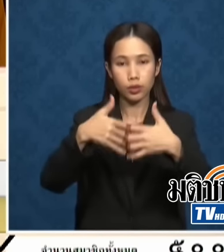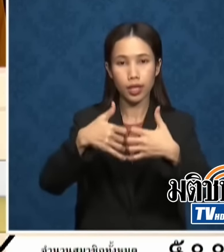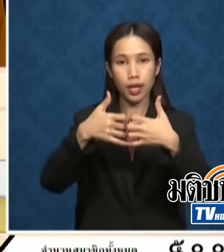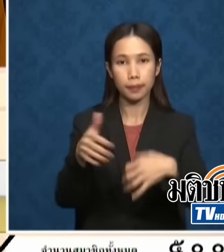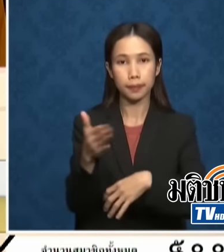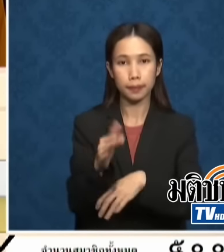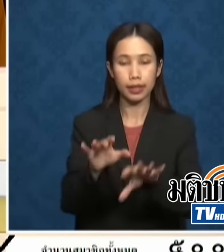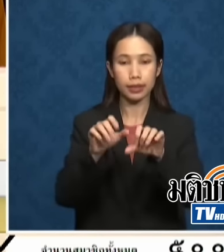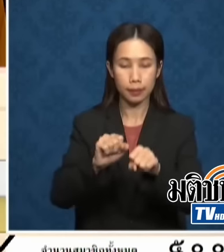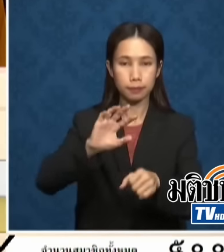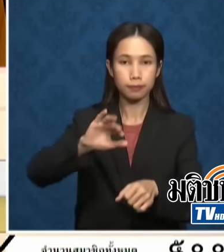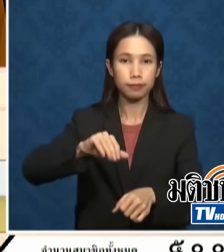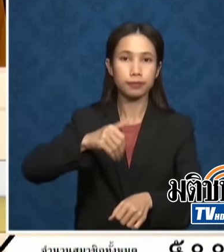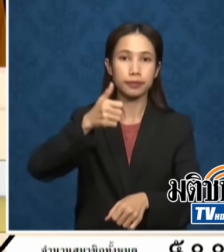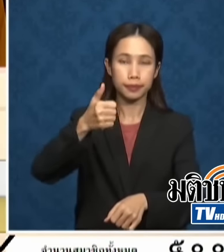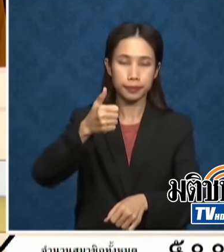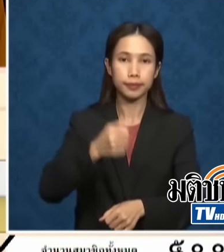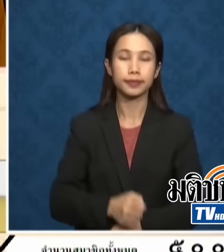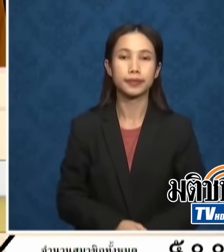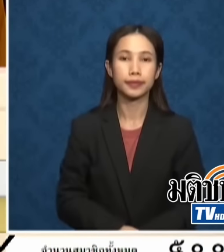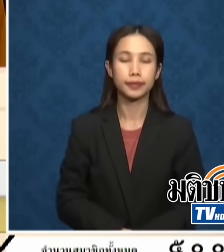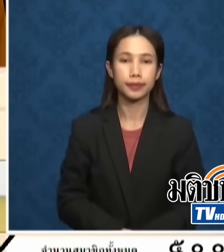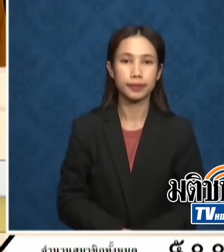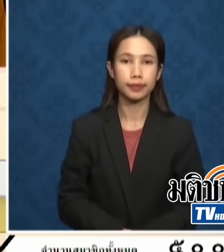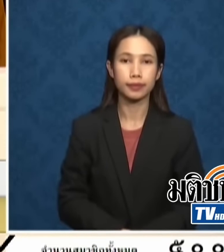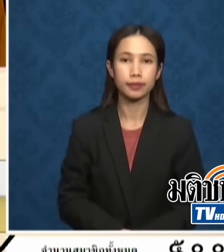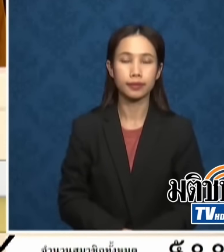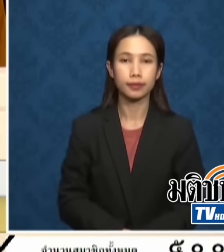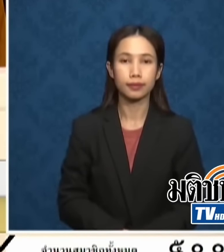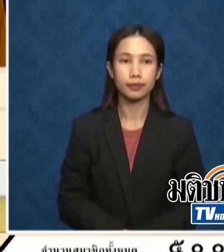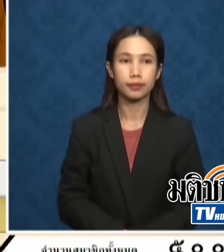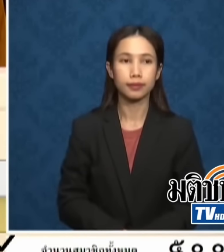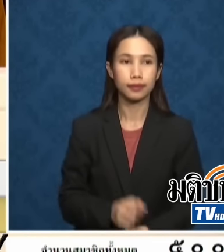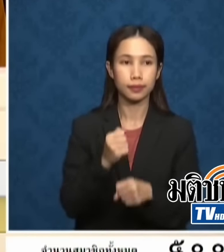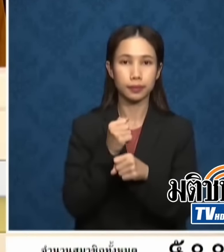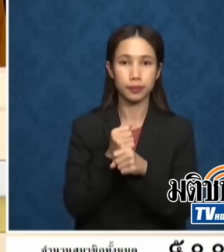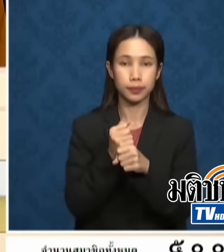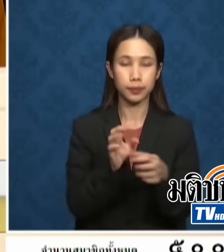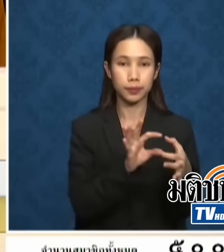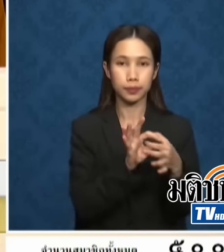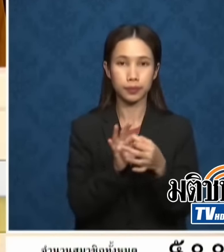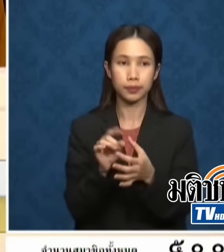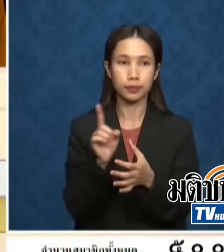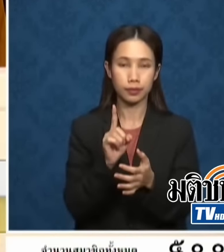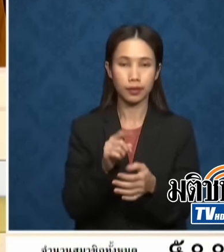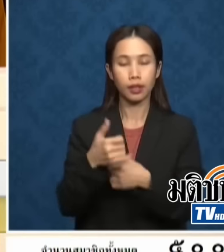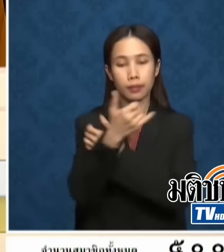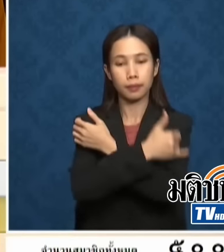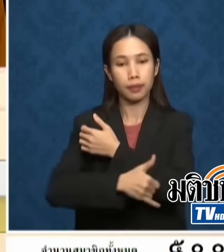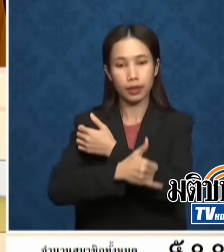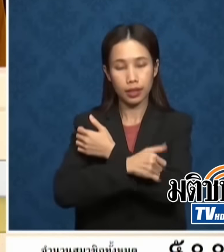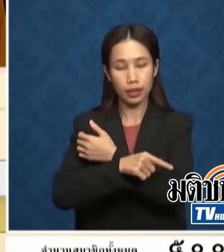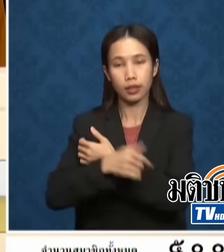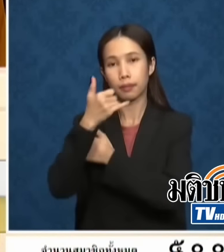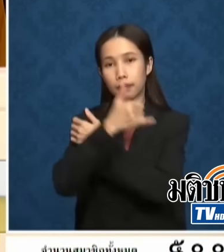งของประเทศฟื้นตัวอย่างเหมาะสมนอกจากนั้นเป็นการสอดคล้องกับพันธกรณีระหว่างประเทศคว